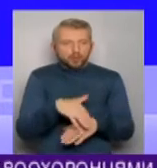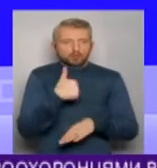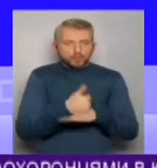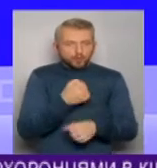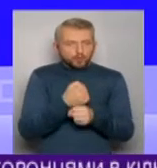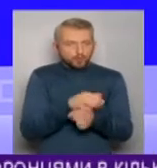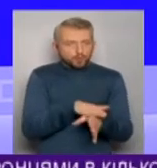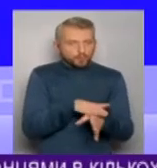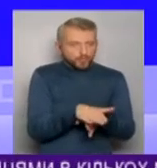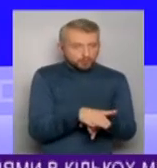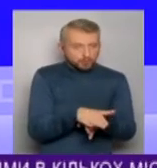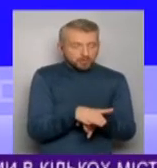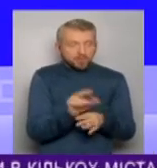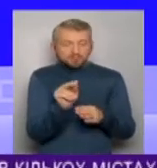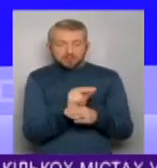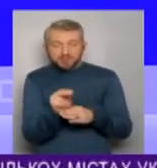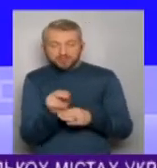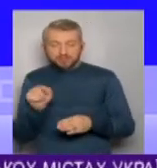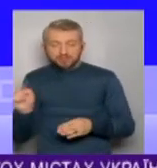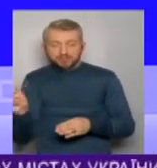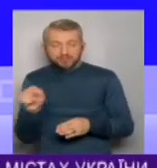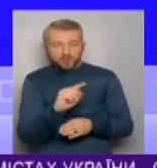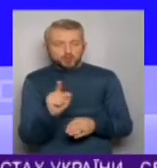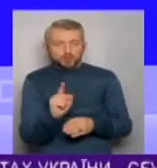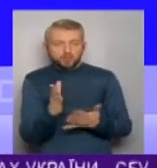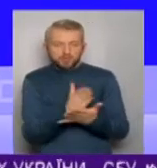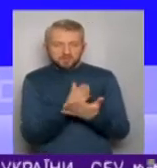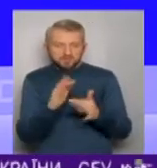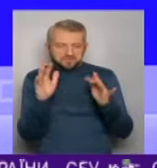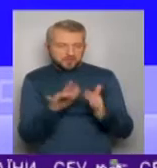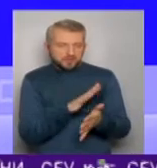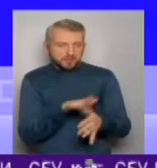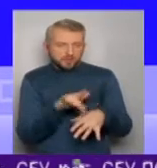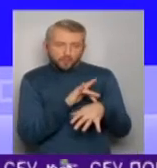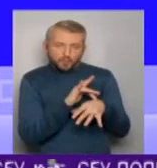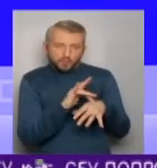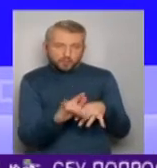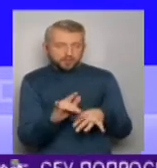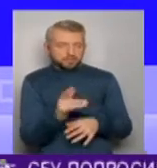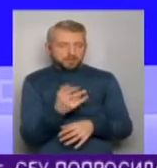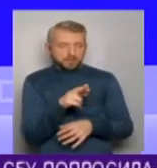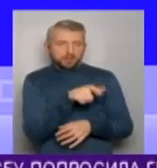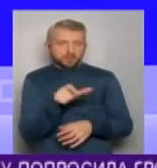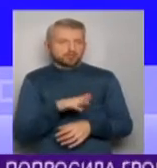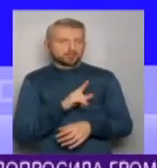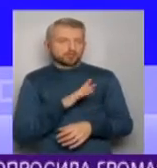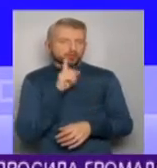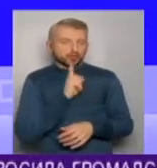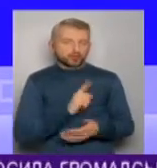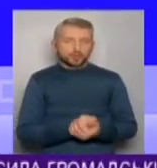виконали, підправляємо, щоб було зовсім без снігу і зручно для пішоходів і пасажирів міста Києва. І ще так само